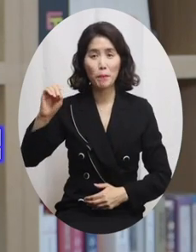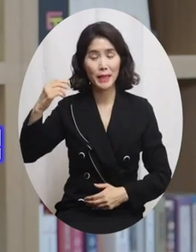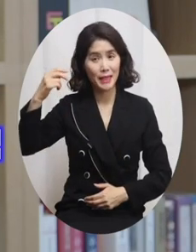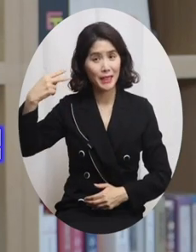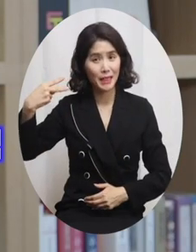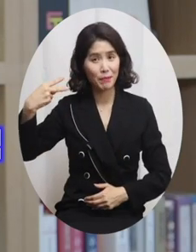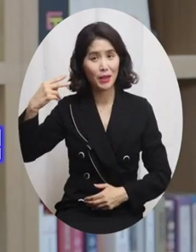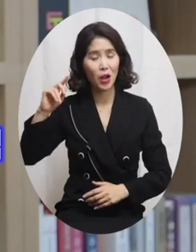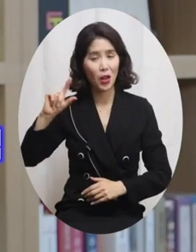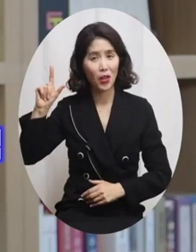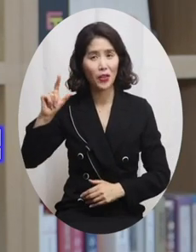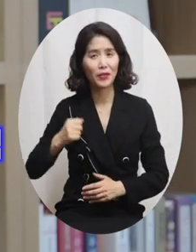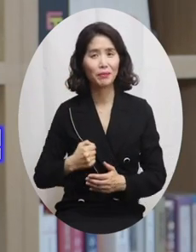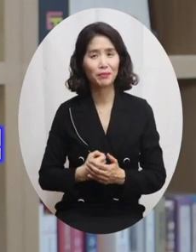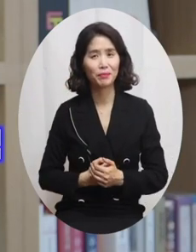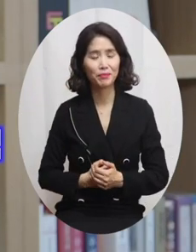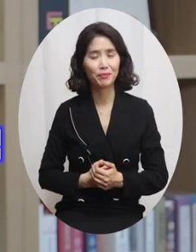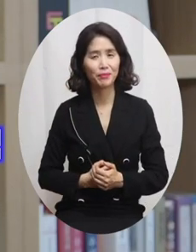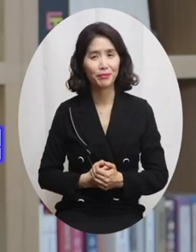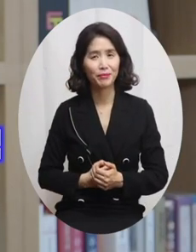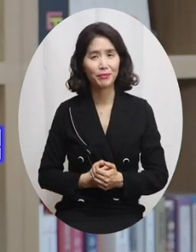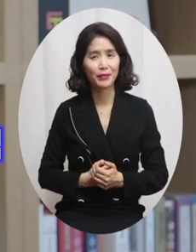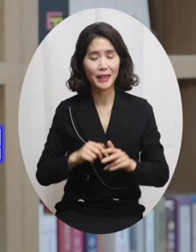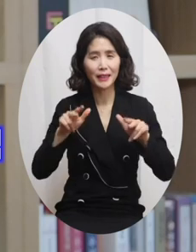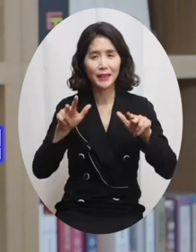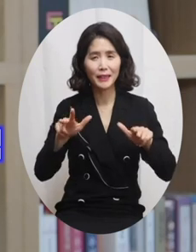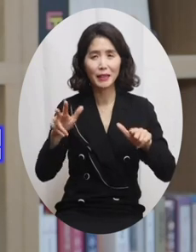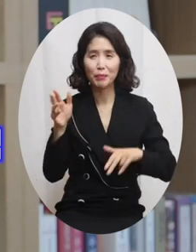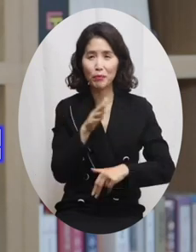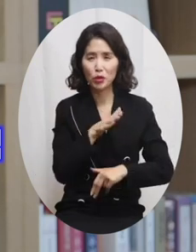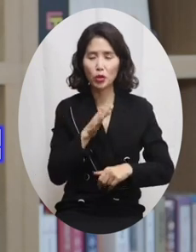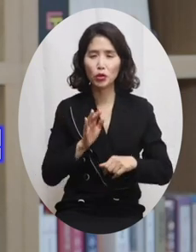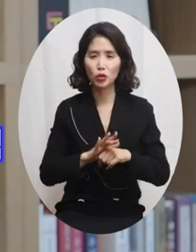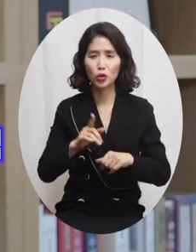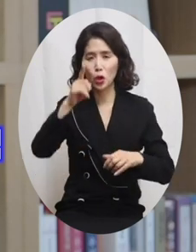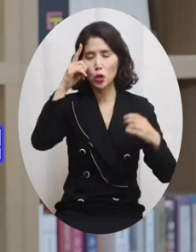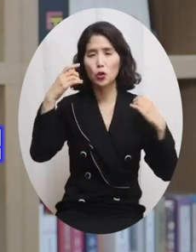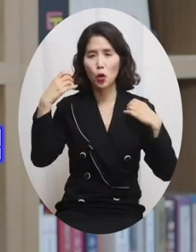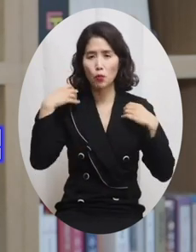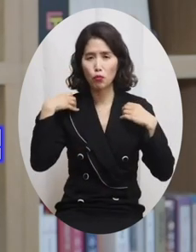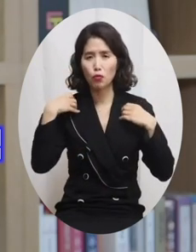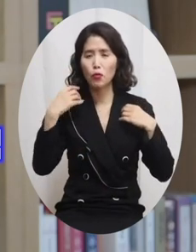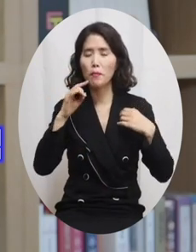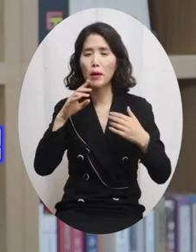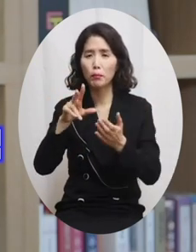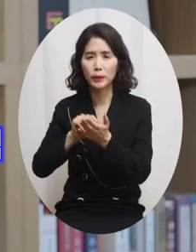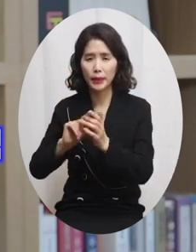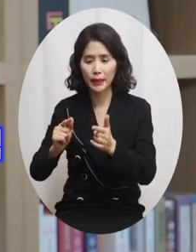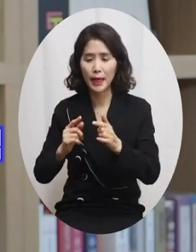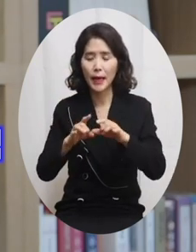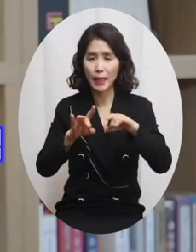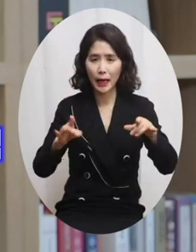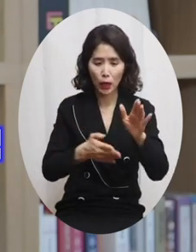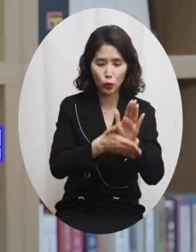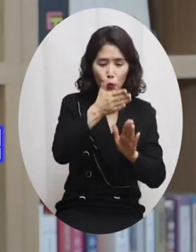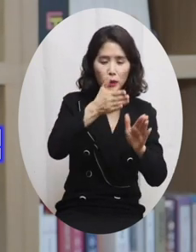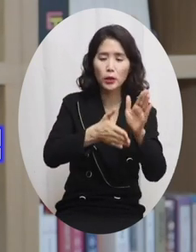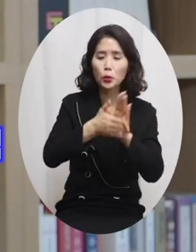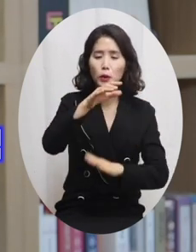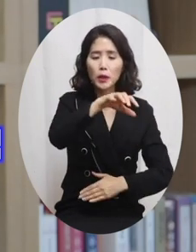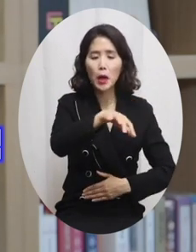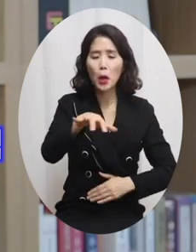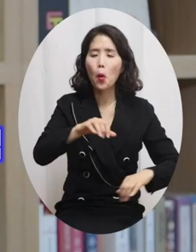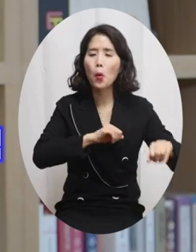COP26 있는데 그 이제는 정부 당국자 간의 문제가 아니라 각 도시에서 어떤 행동을 해야